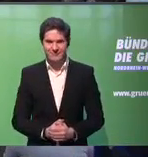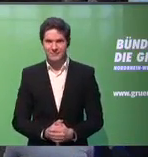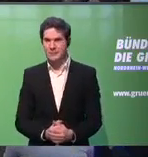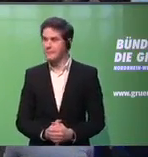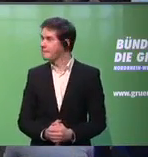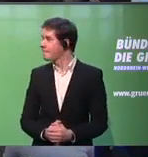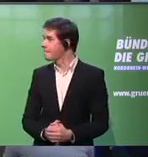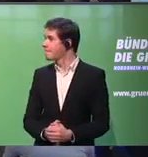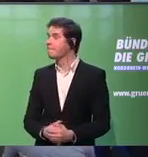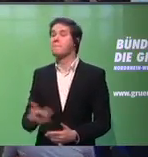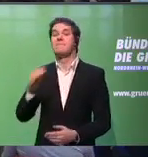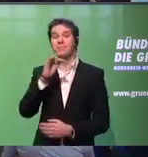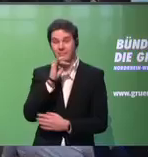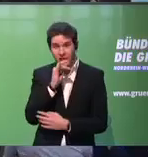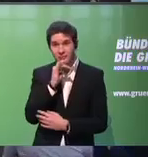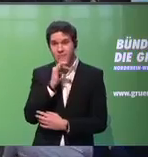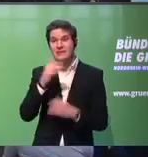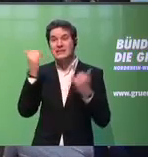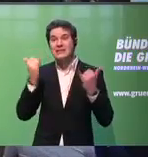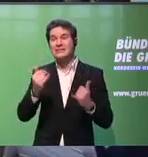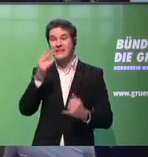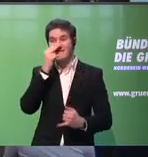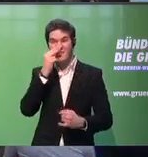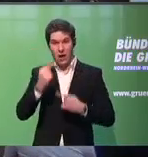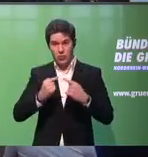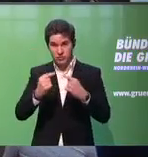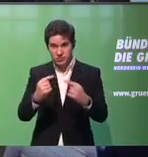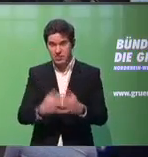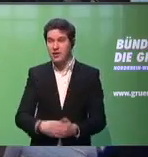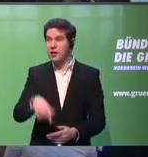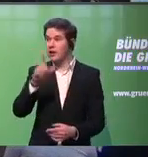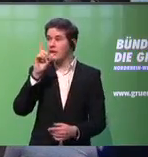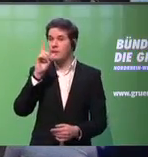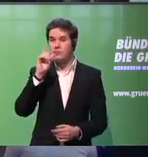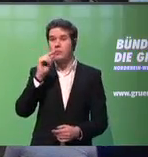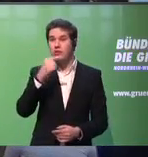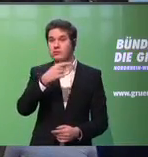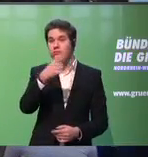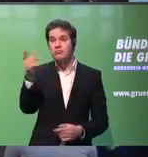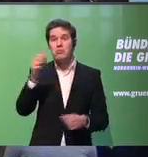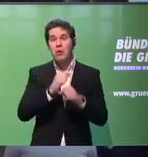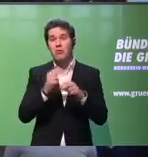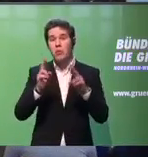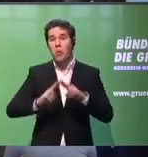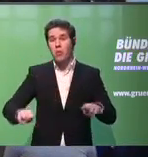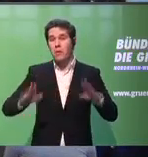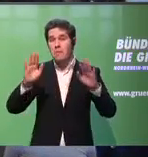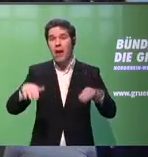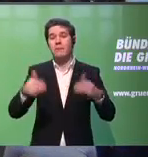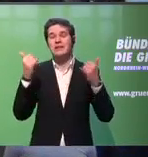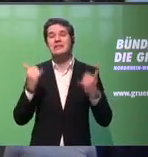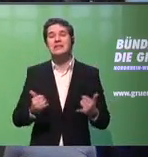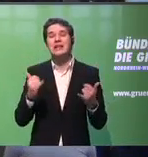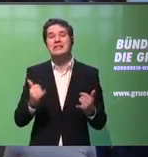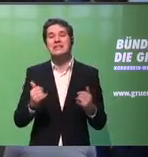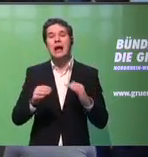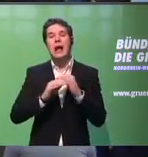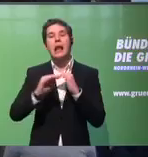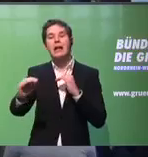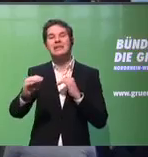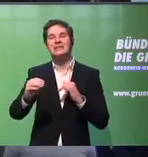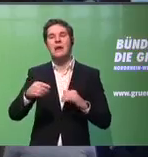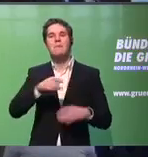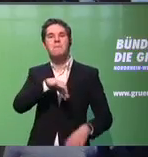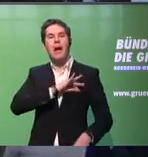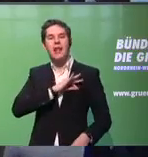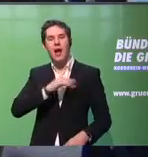Ja, so, und hier geht es jetzt weiter. Ihr könnt alle da bleiben. Wir haben jetzt unseren Landesparteirat und der ist öffentlich.